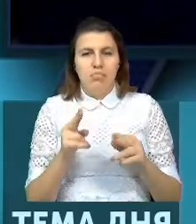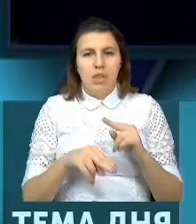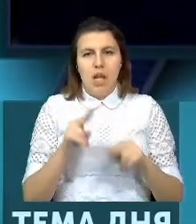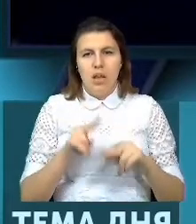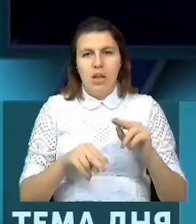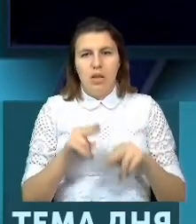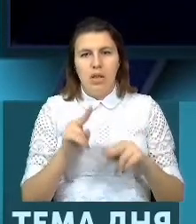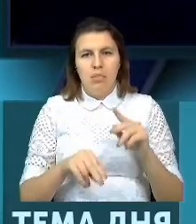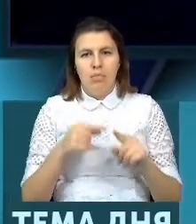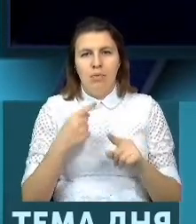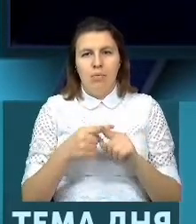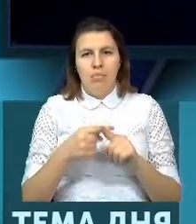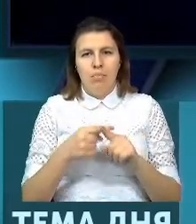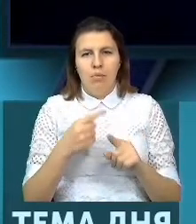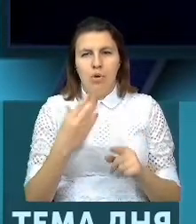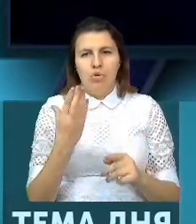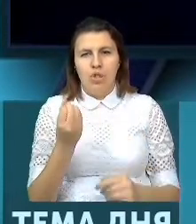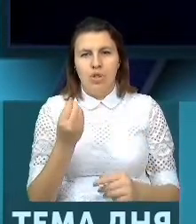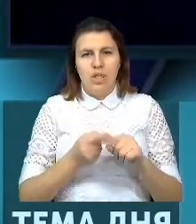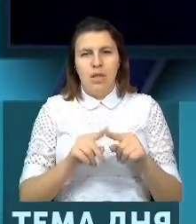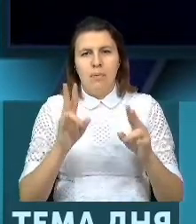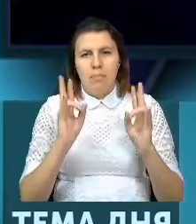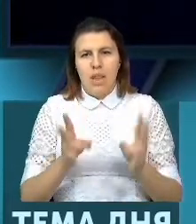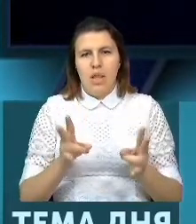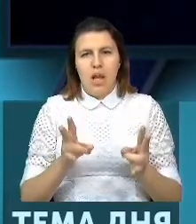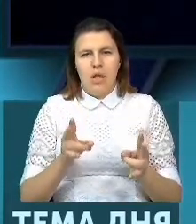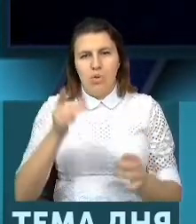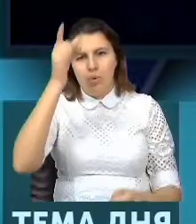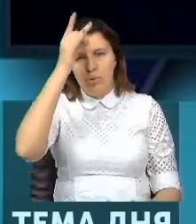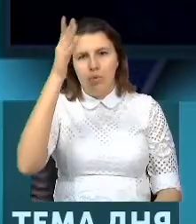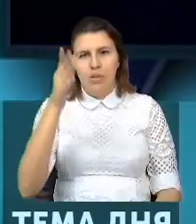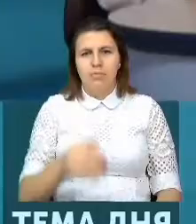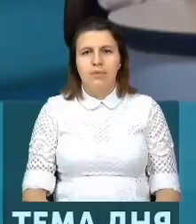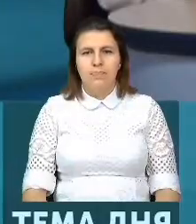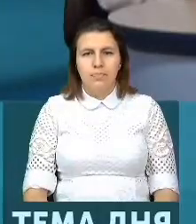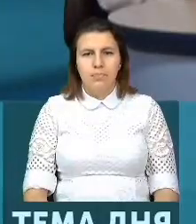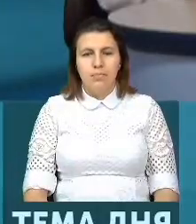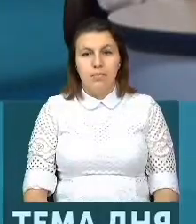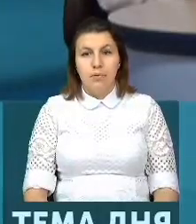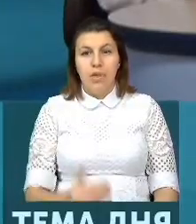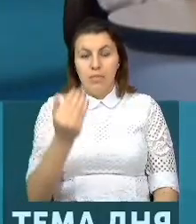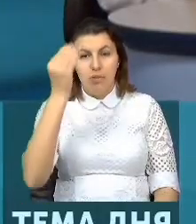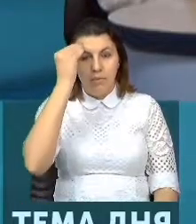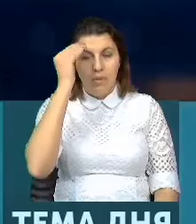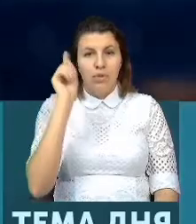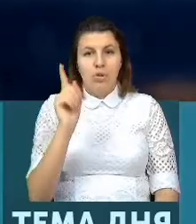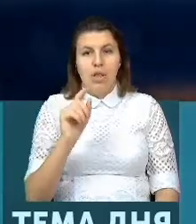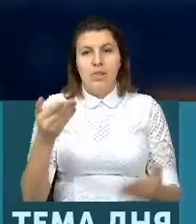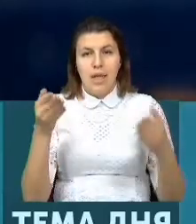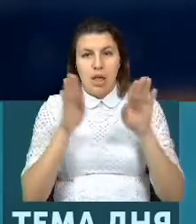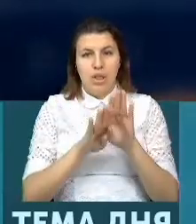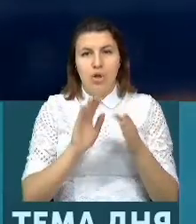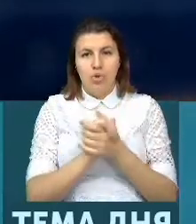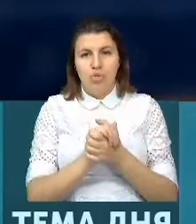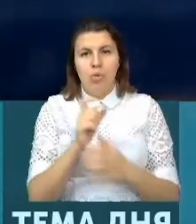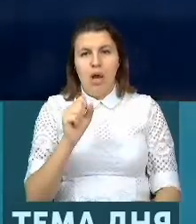вот, эта беда с культурой, это вообще катастрофа. Тобто ви вважаєте, що закриття дружба-хабу і того скейт-парку,